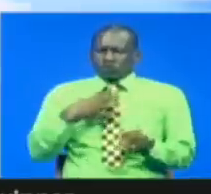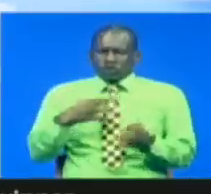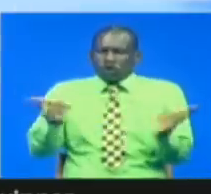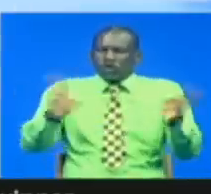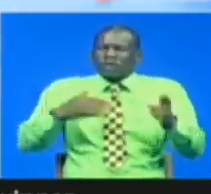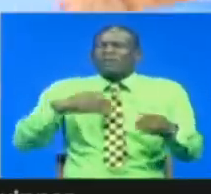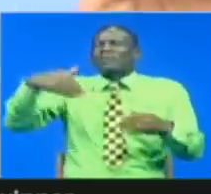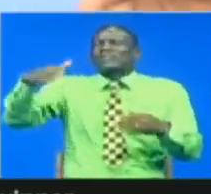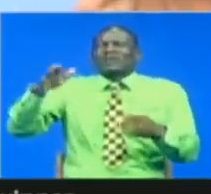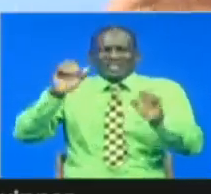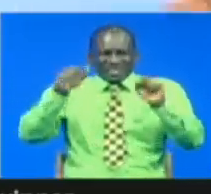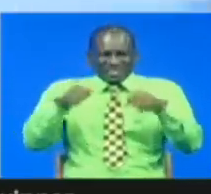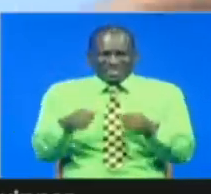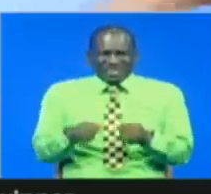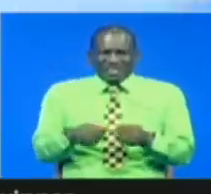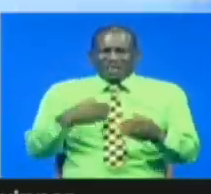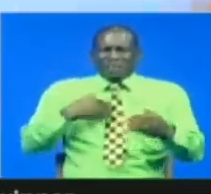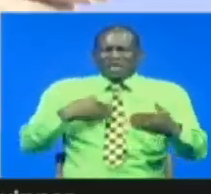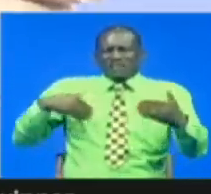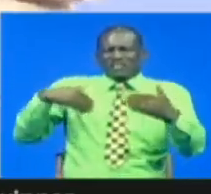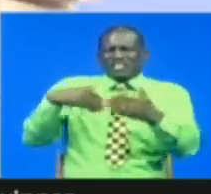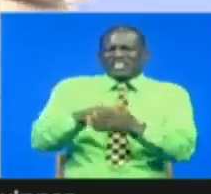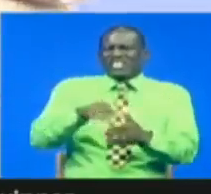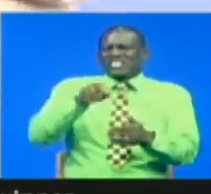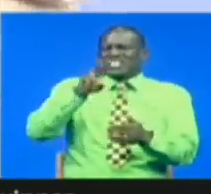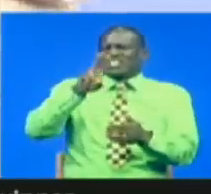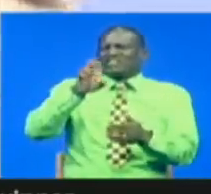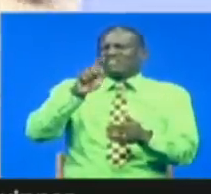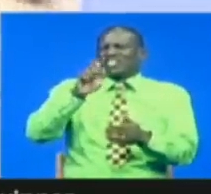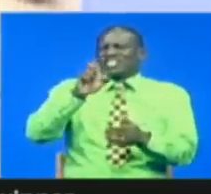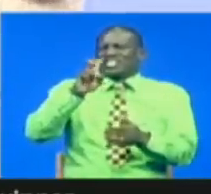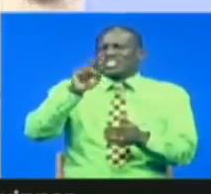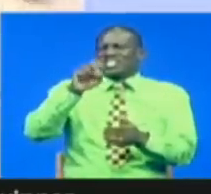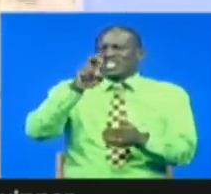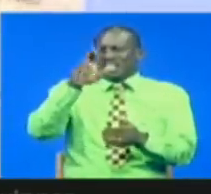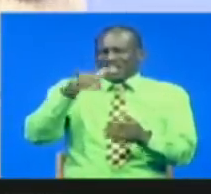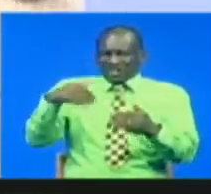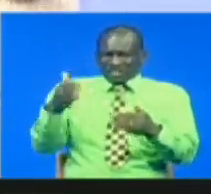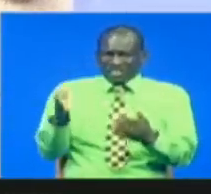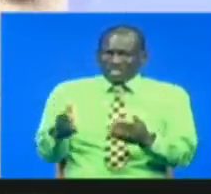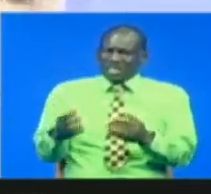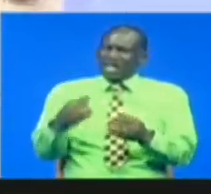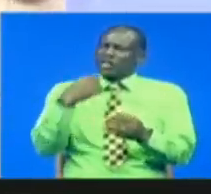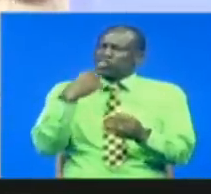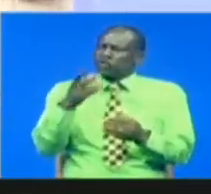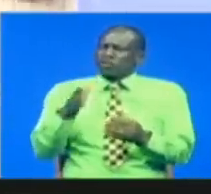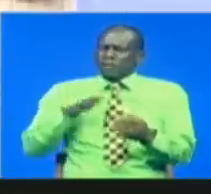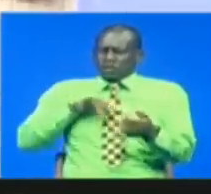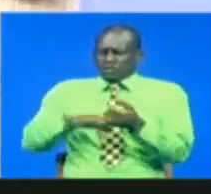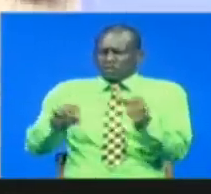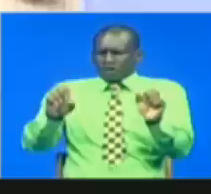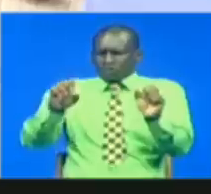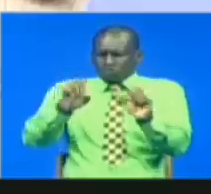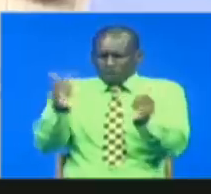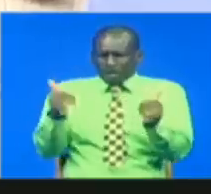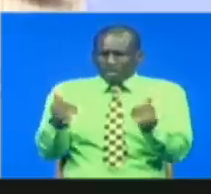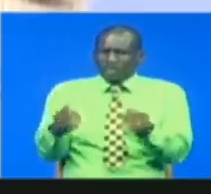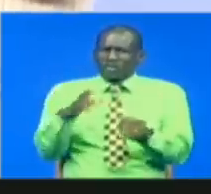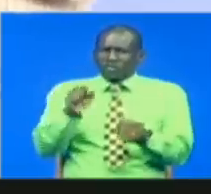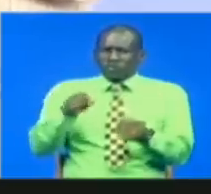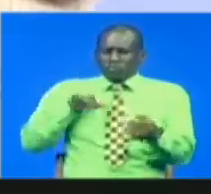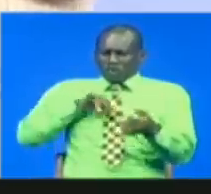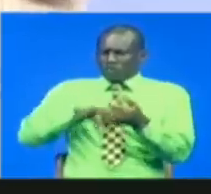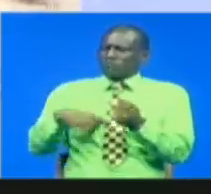ushatoka. Niko hapo veterinary hapo, okay. Highway hapo veterinary kwa nje. Anambia hey, nikamwambia niko sawa. Basi kuja kwa nyuma. Kaambia siwezi kuja